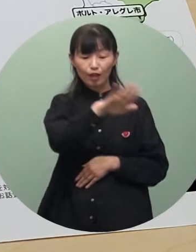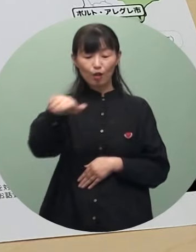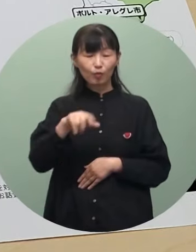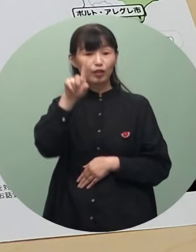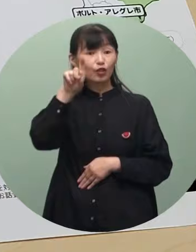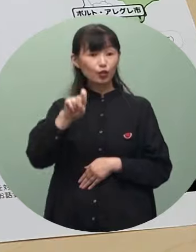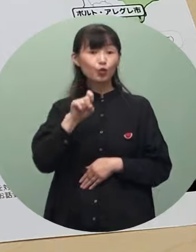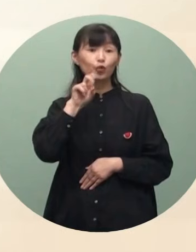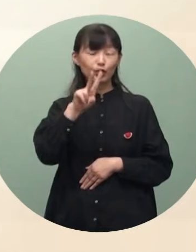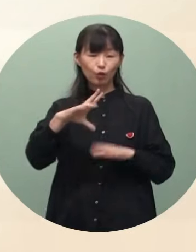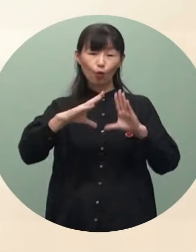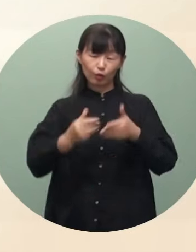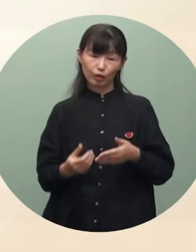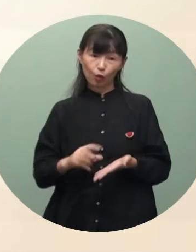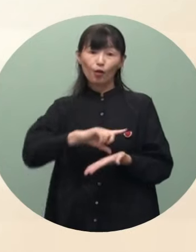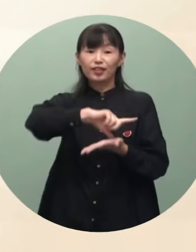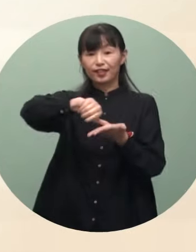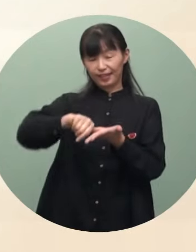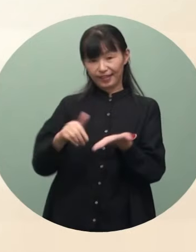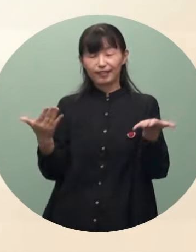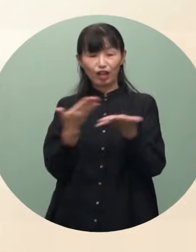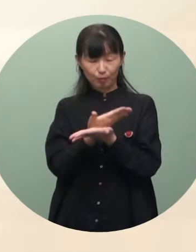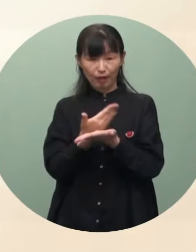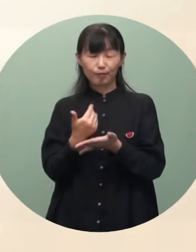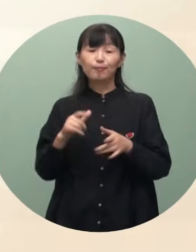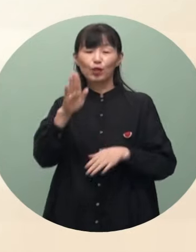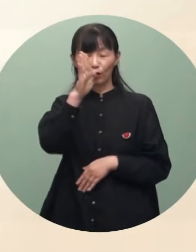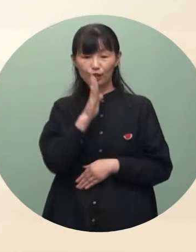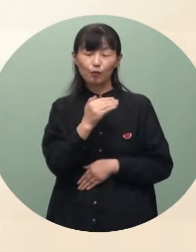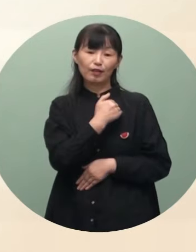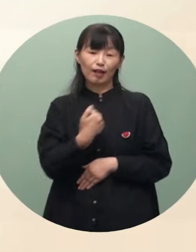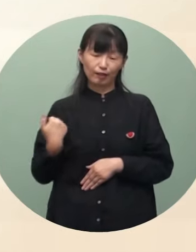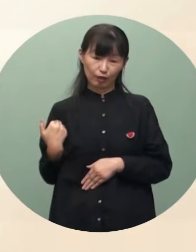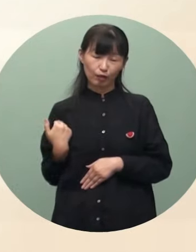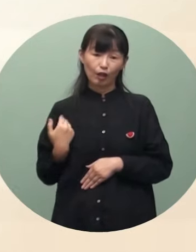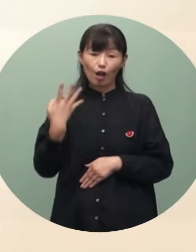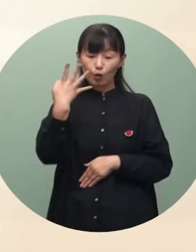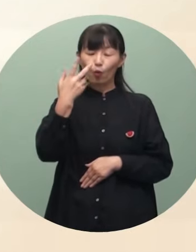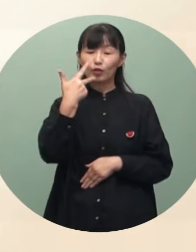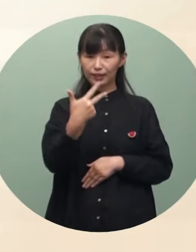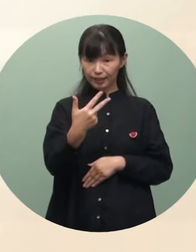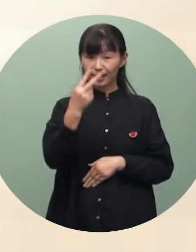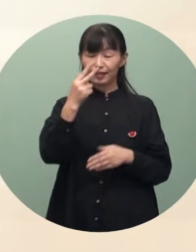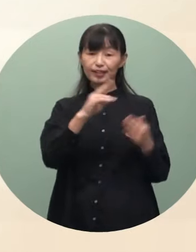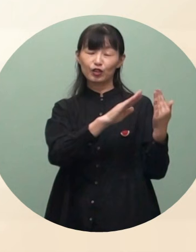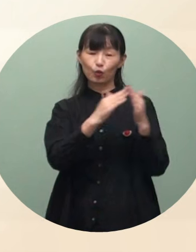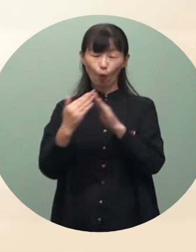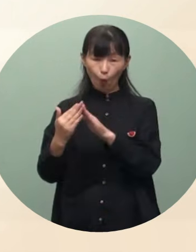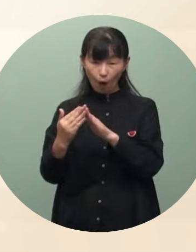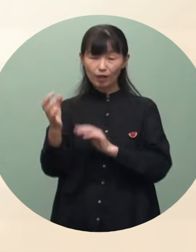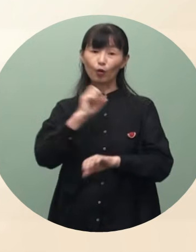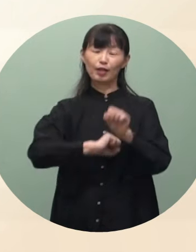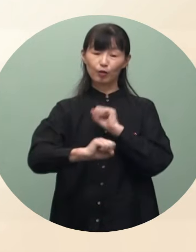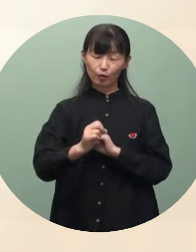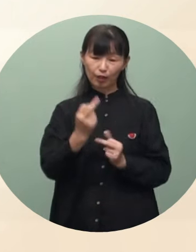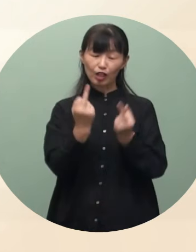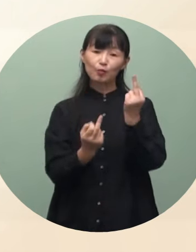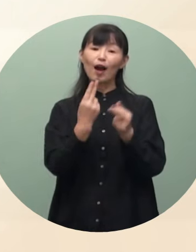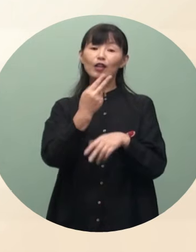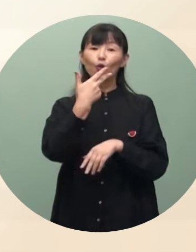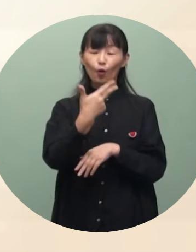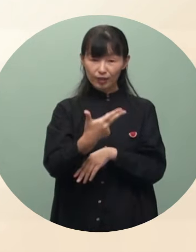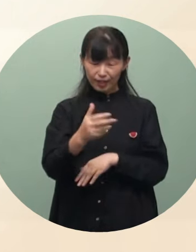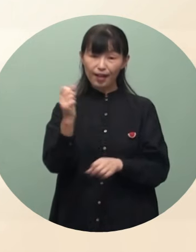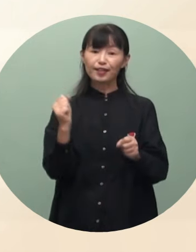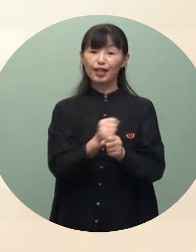と地域です。当日は私たち4市2町が取り組んだ姉妹都市事業の紹介するパネルを展